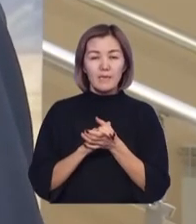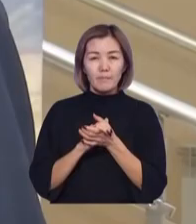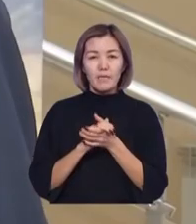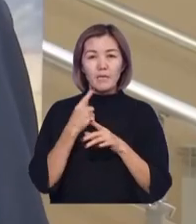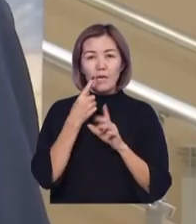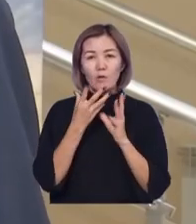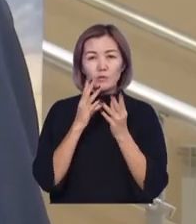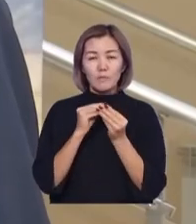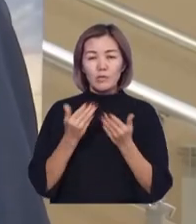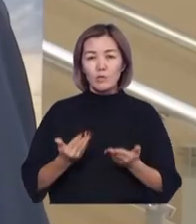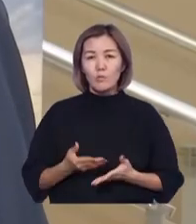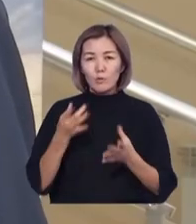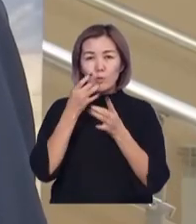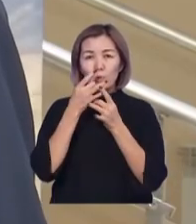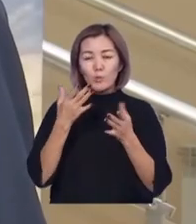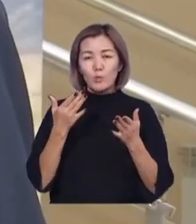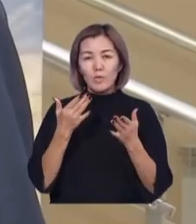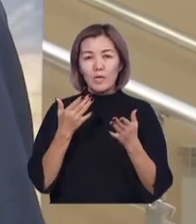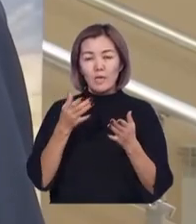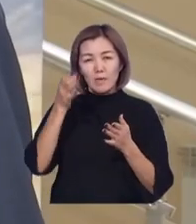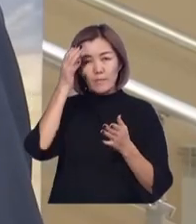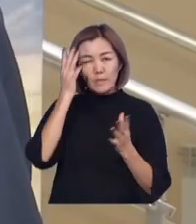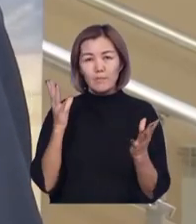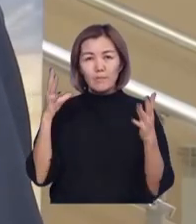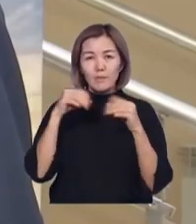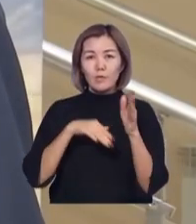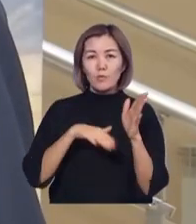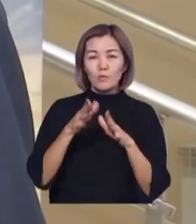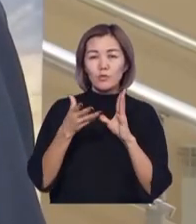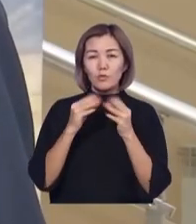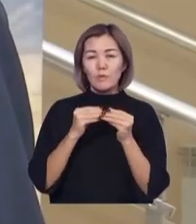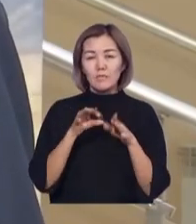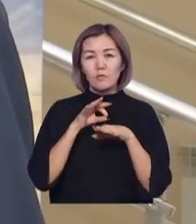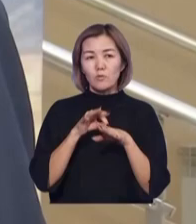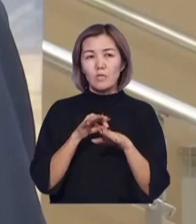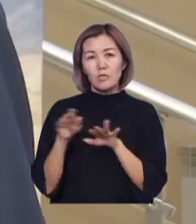ынтымақта мәдениетті білімдерін бірге жетілдіру аясында